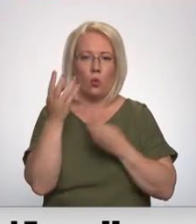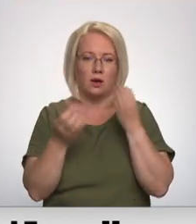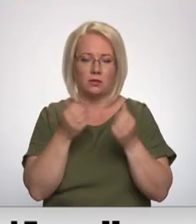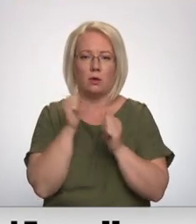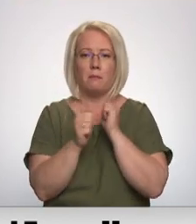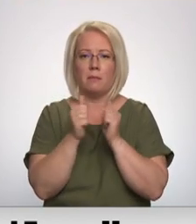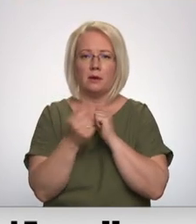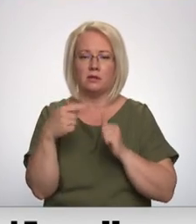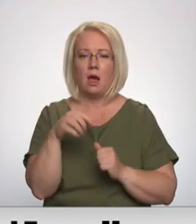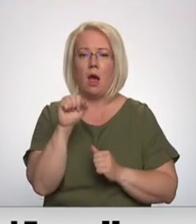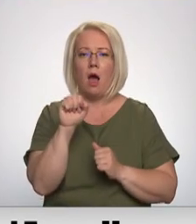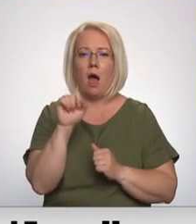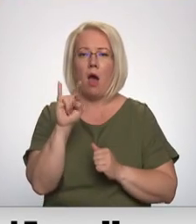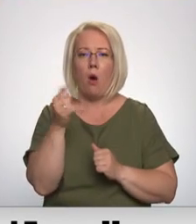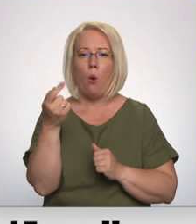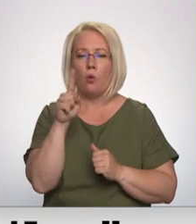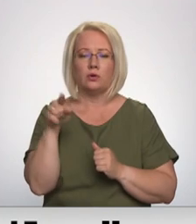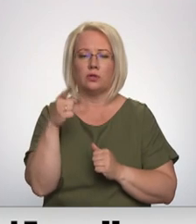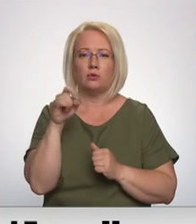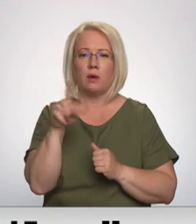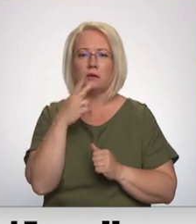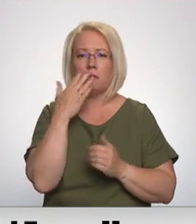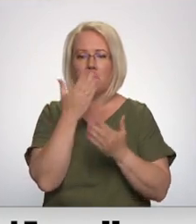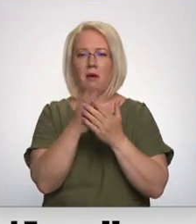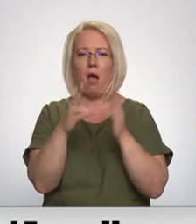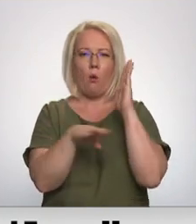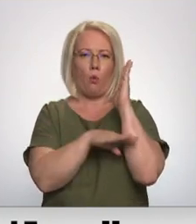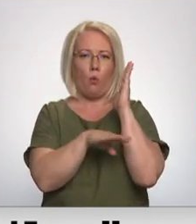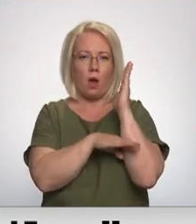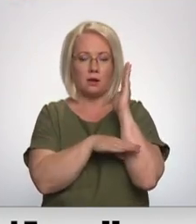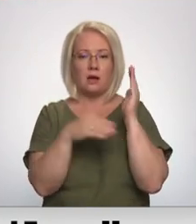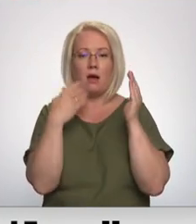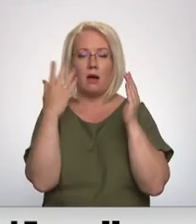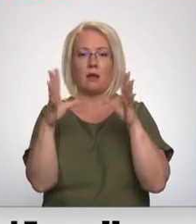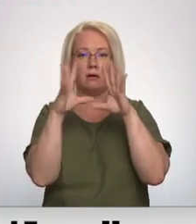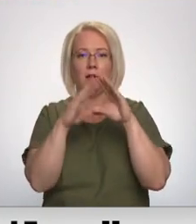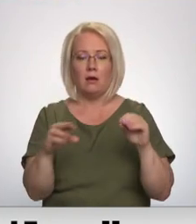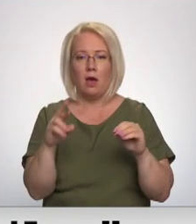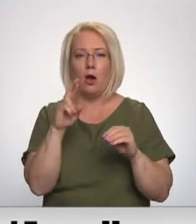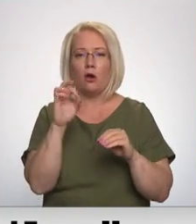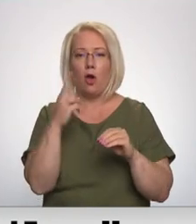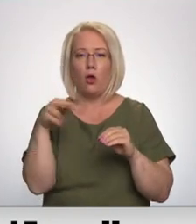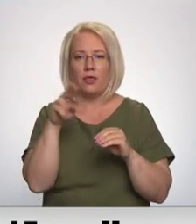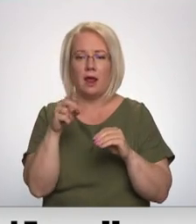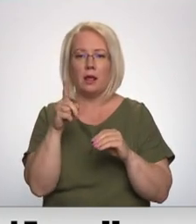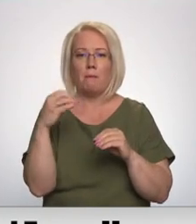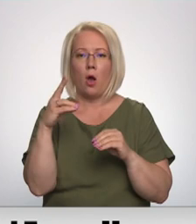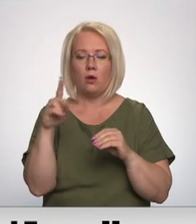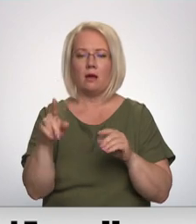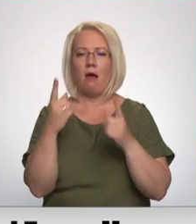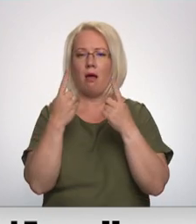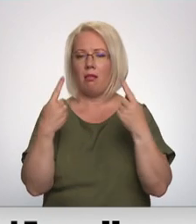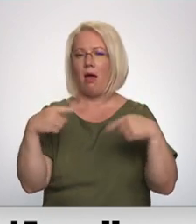arī augststumbru rozes, kas atgādina rožu kokus. Kad ir noziedējuši rododendru un peonijas, laiks ziedu